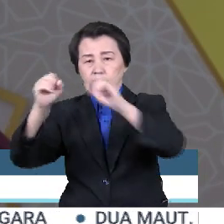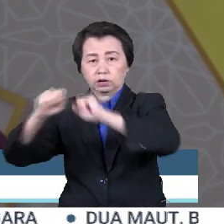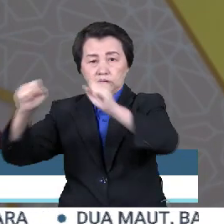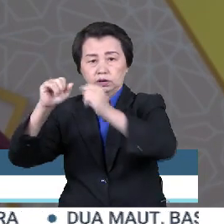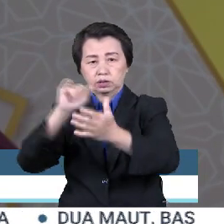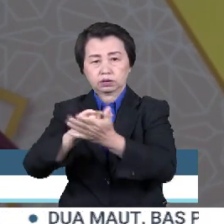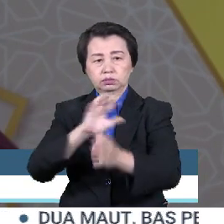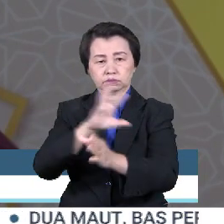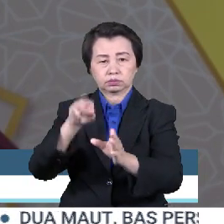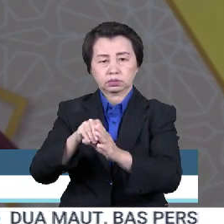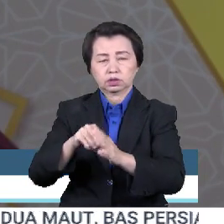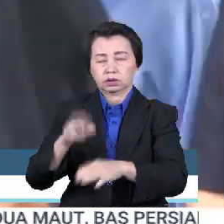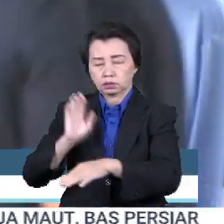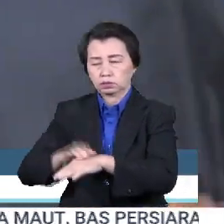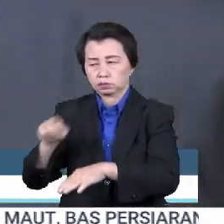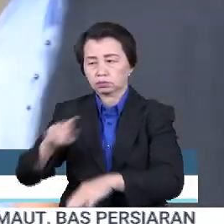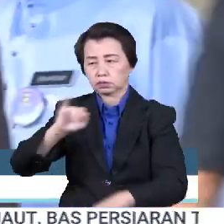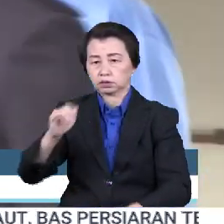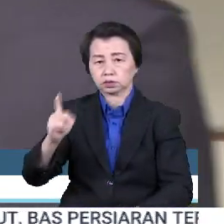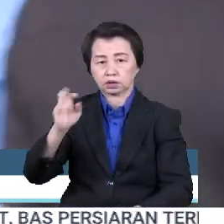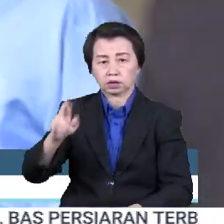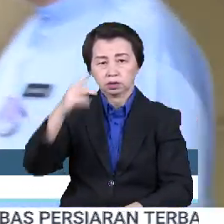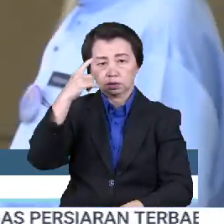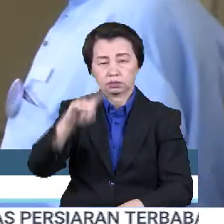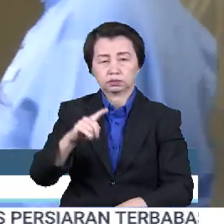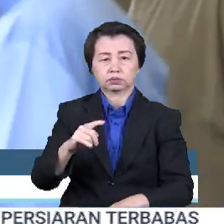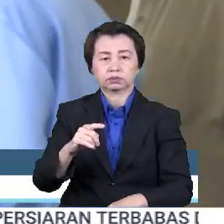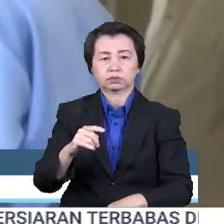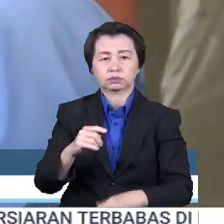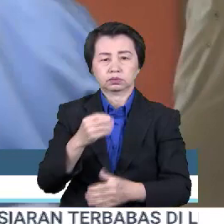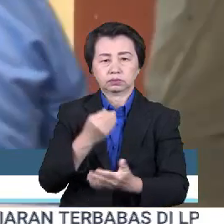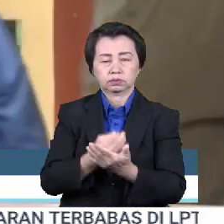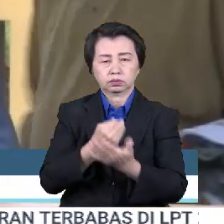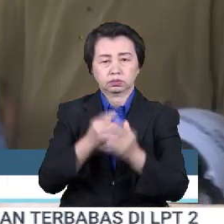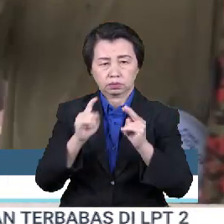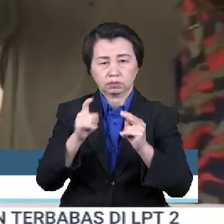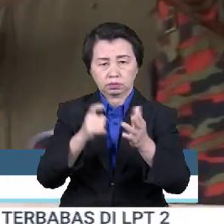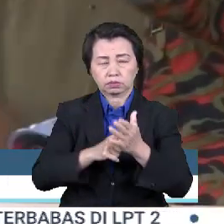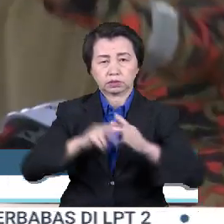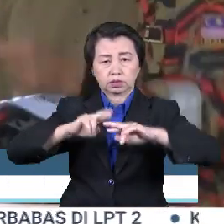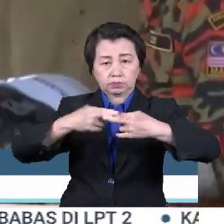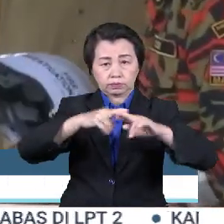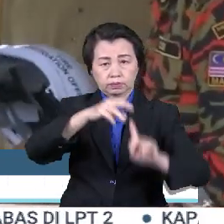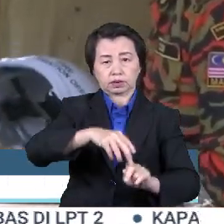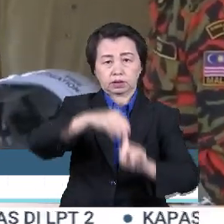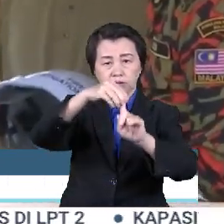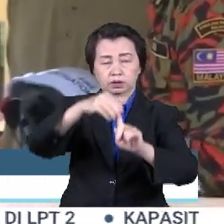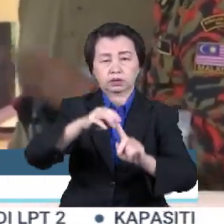bincang dengan BKH supaya dapat dan Kementerian Keuangan akan memberikan jurusan khas supaya